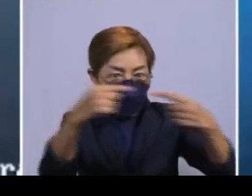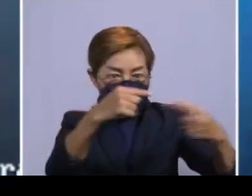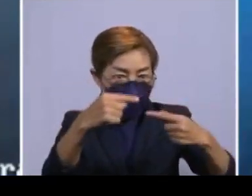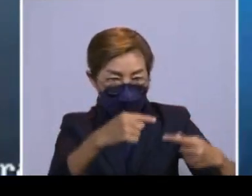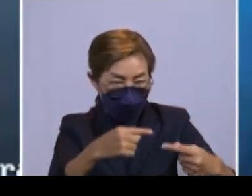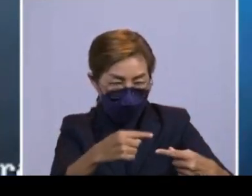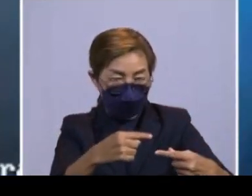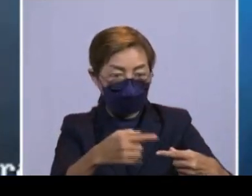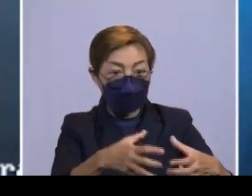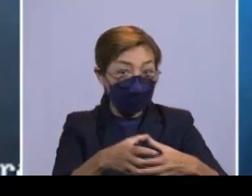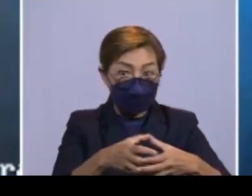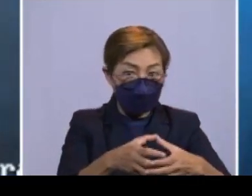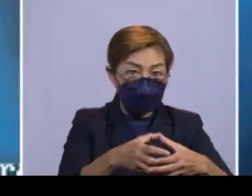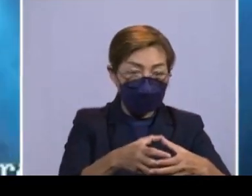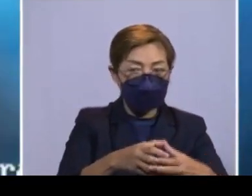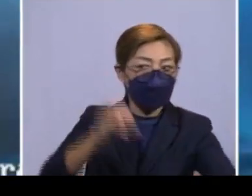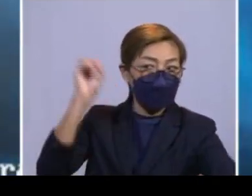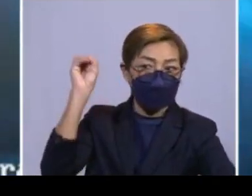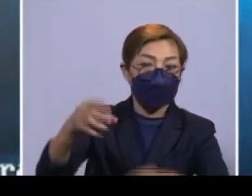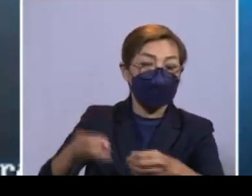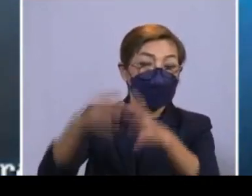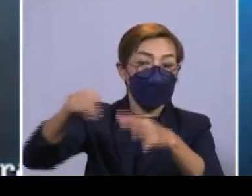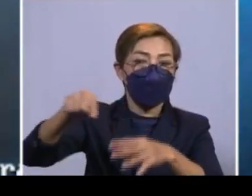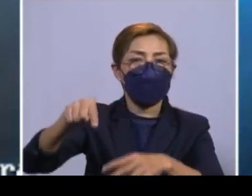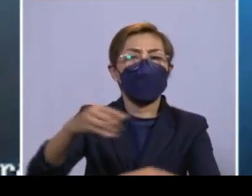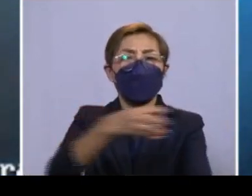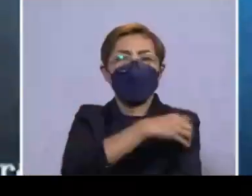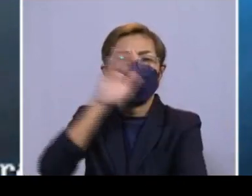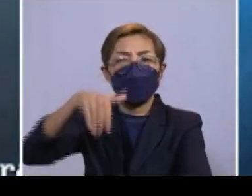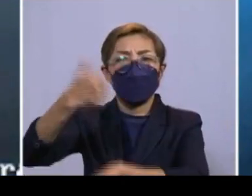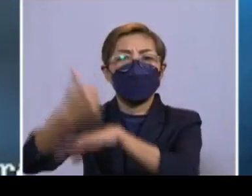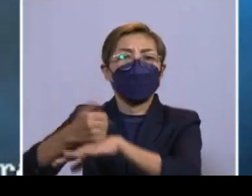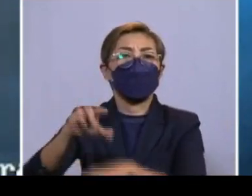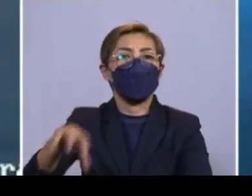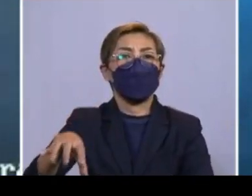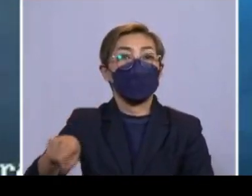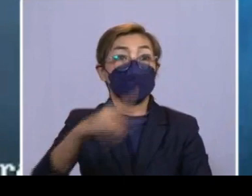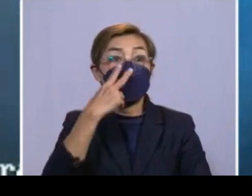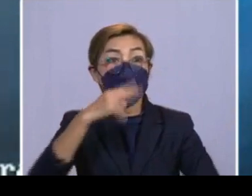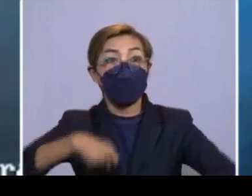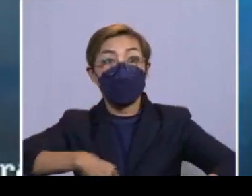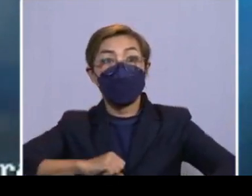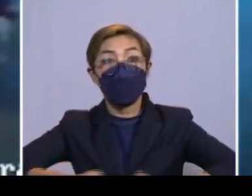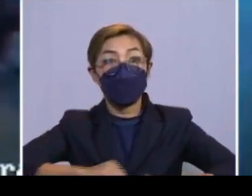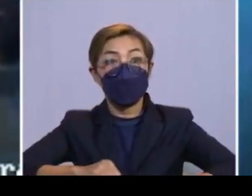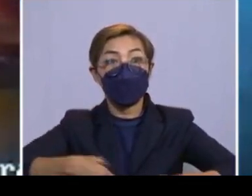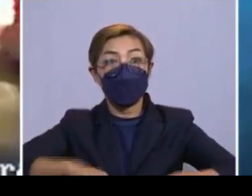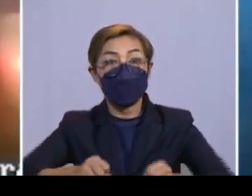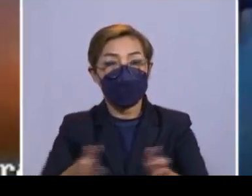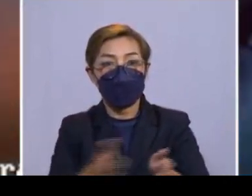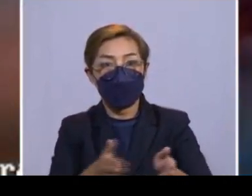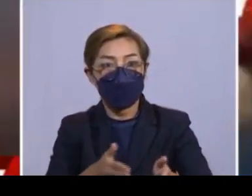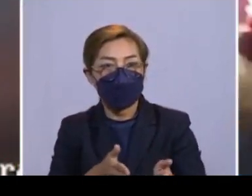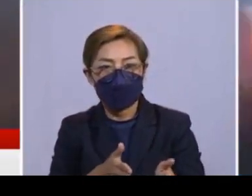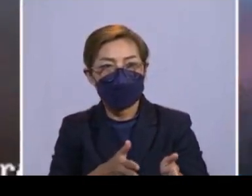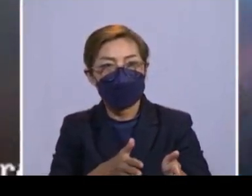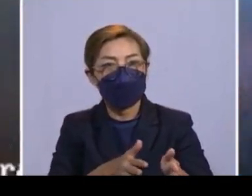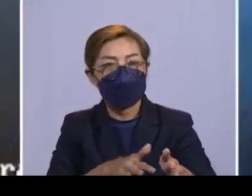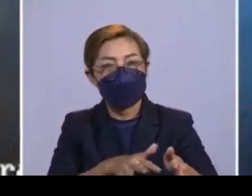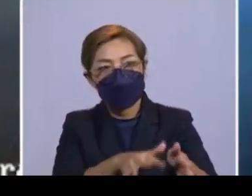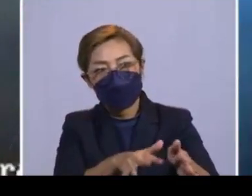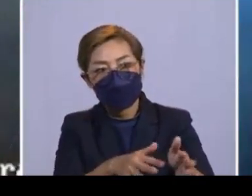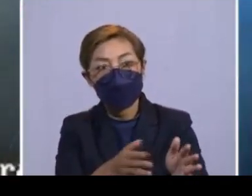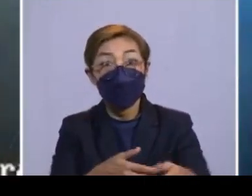โดยความคืบหน้ากรณีที่กลุ่มวัยรุ่นนะคะนี่แหละค่ะขี่รถมอเตอร์ไซค์กันมาตอนนั้นนับได้เนี่ยสักประมา